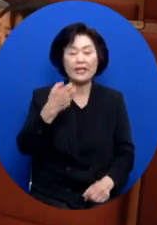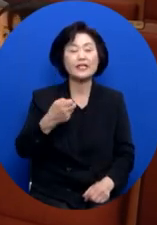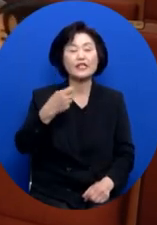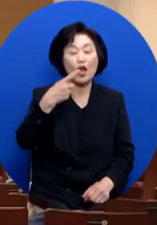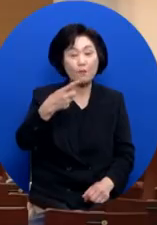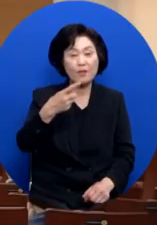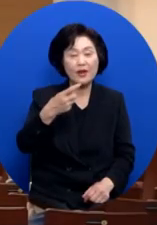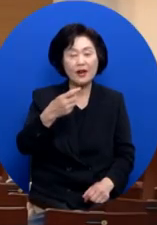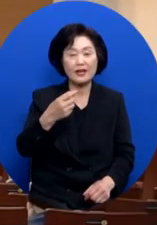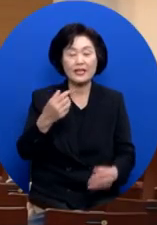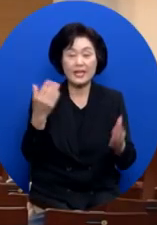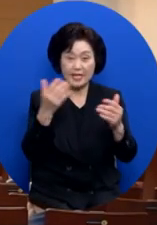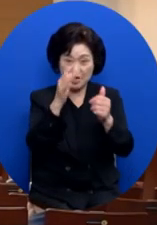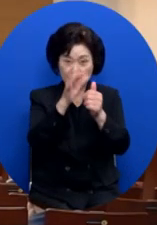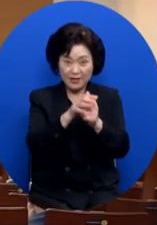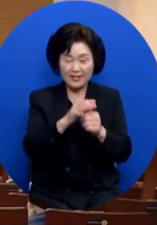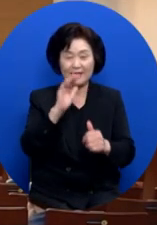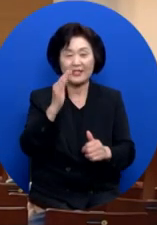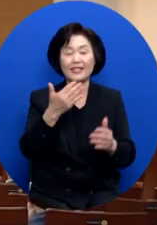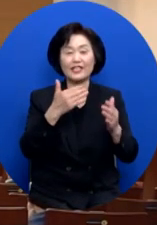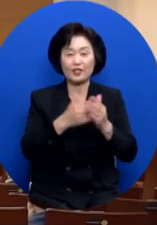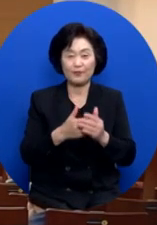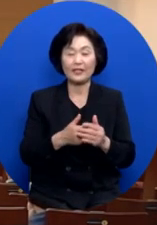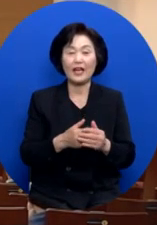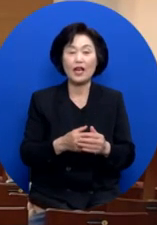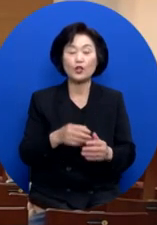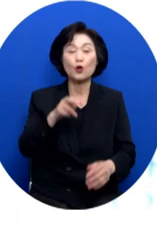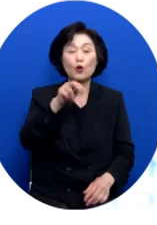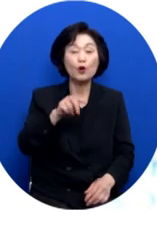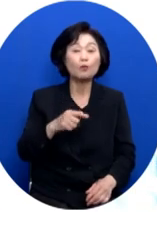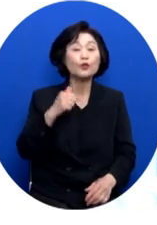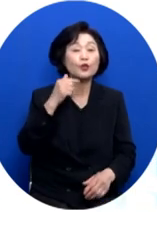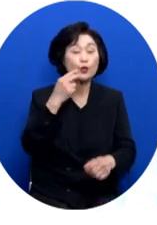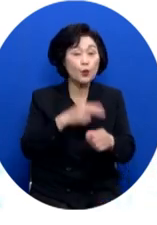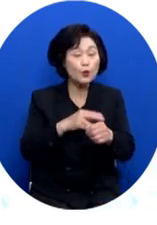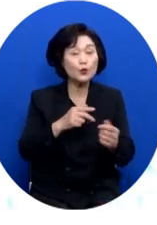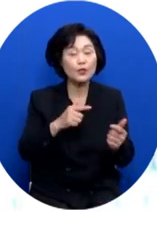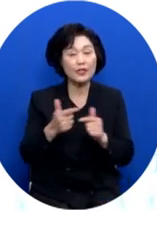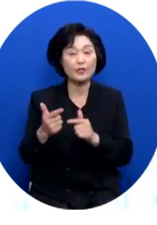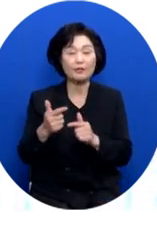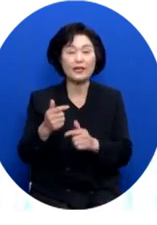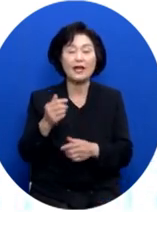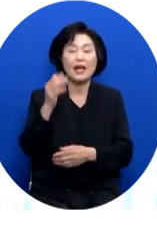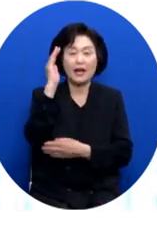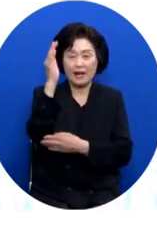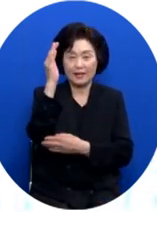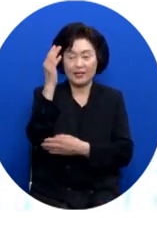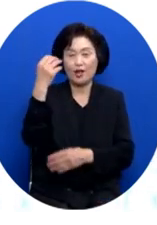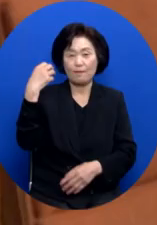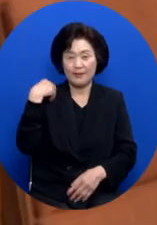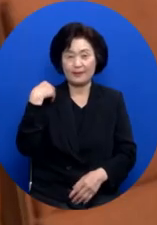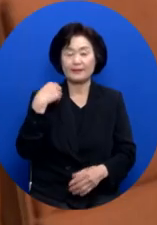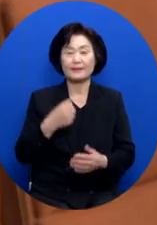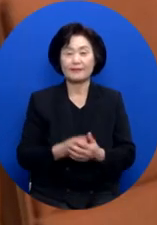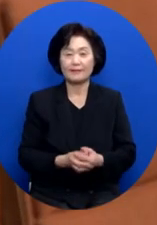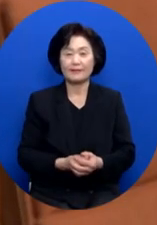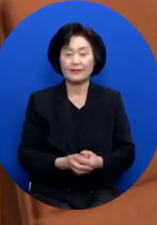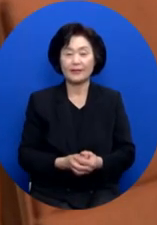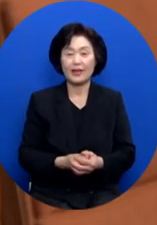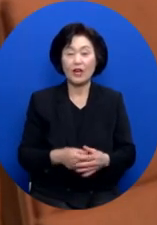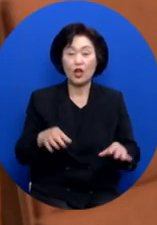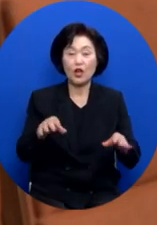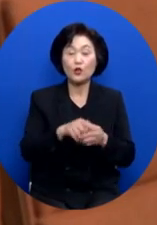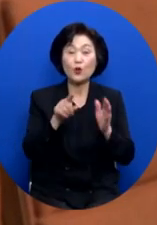위촉됐으며 국가전략연구원 통일전략센터 문성묵 교수가 강사로 나서 워크숍을 진행했습니다.